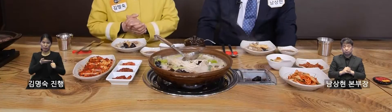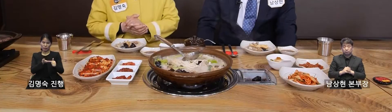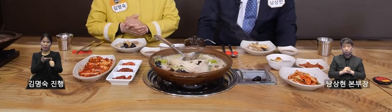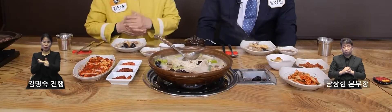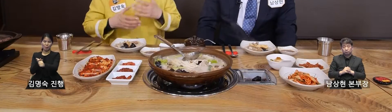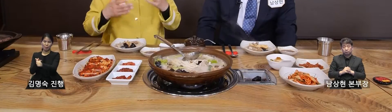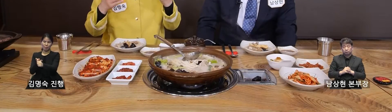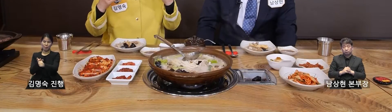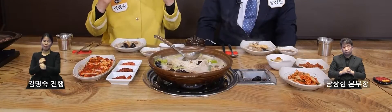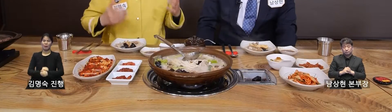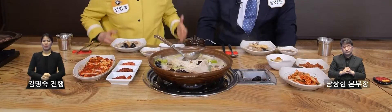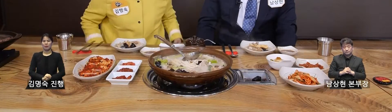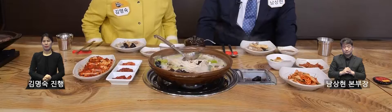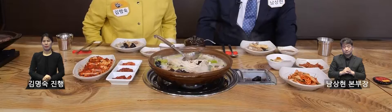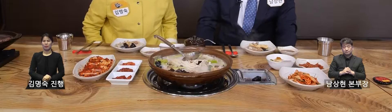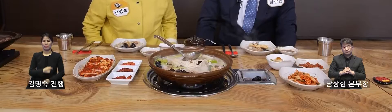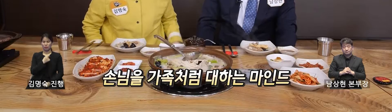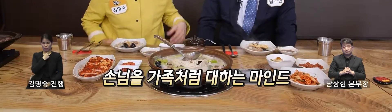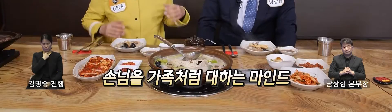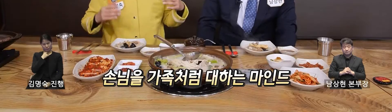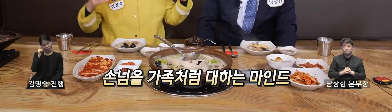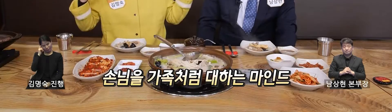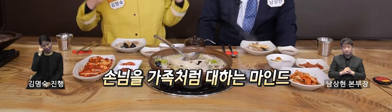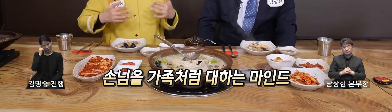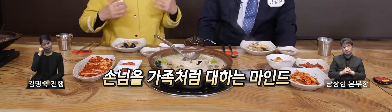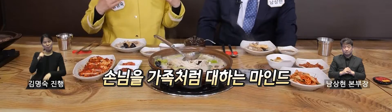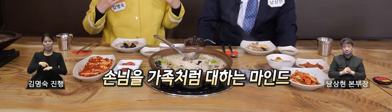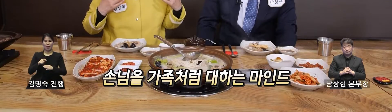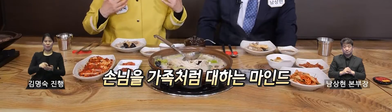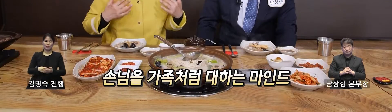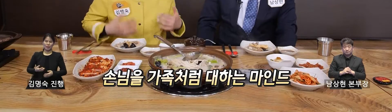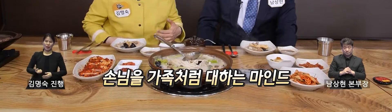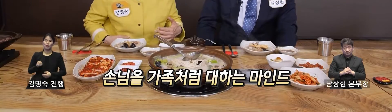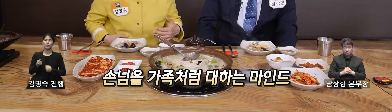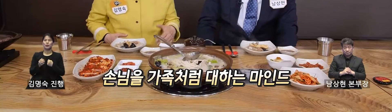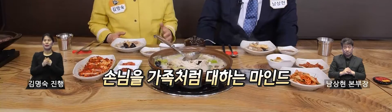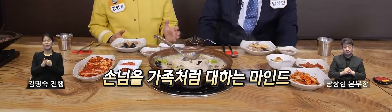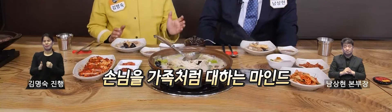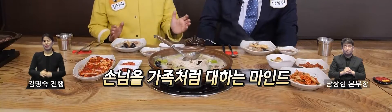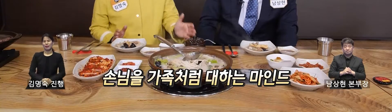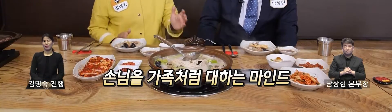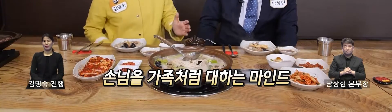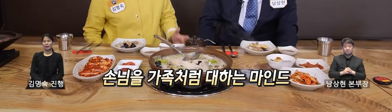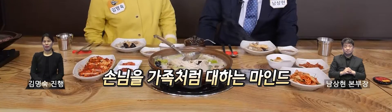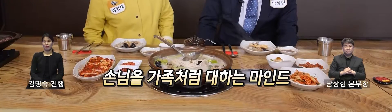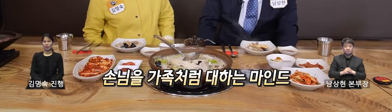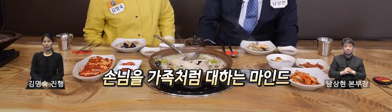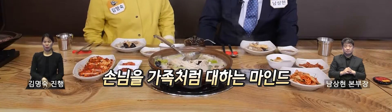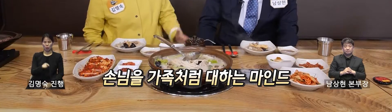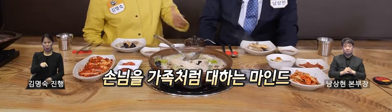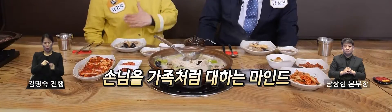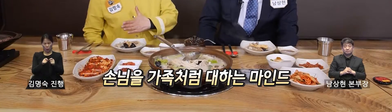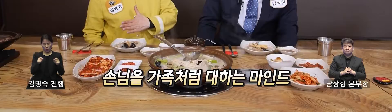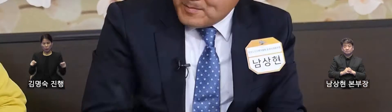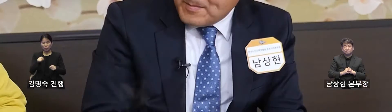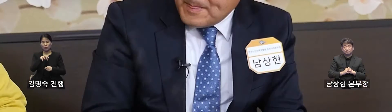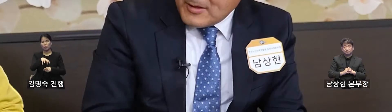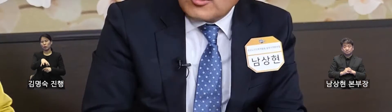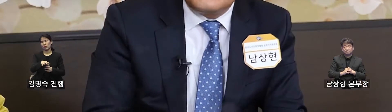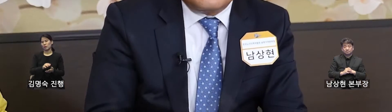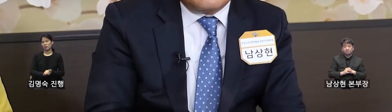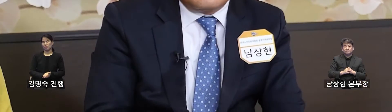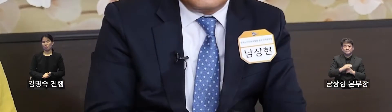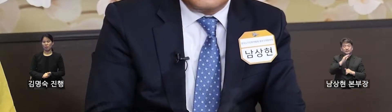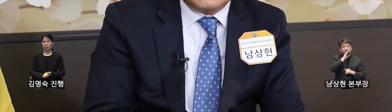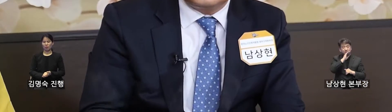좀 대접을 해드릴까 그런 네. 마음들이 계시기 때문에 그렇죠. 한 자리에서 이렇게